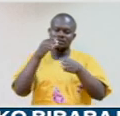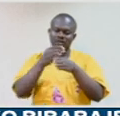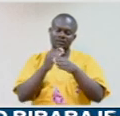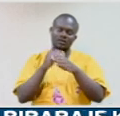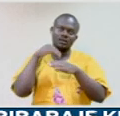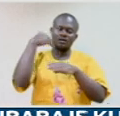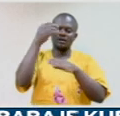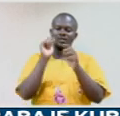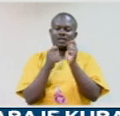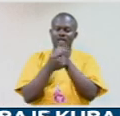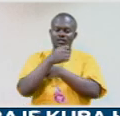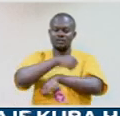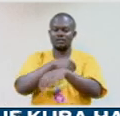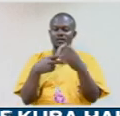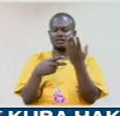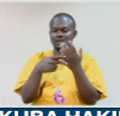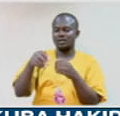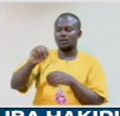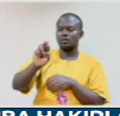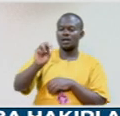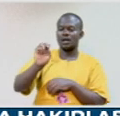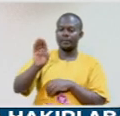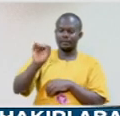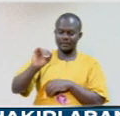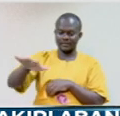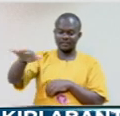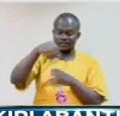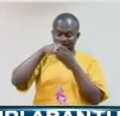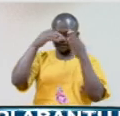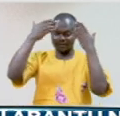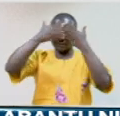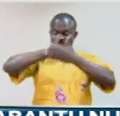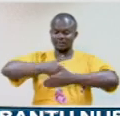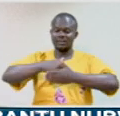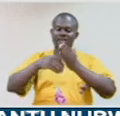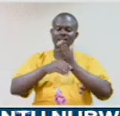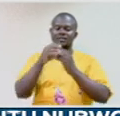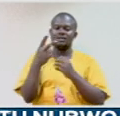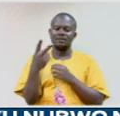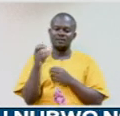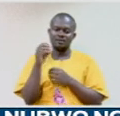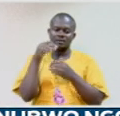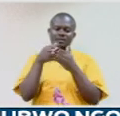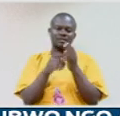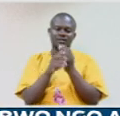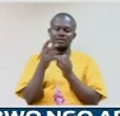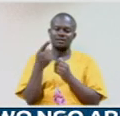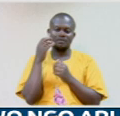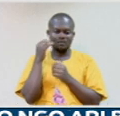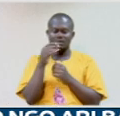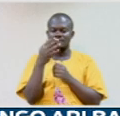kuzaba ishuri ry'imyuga ry'Imurambi. Mu ijoro ry'itariki 21